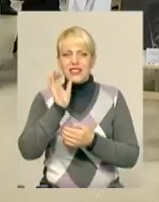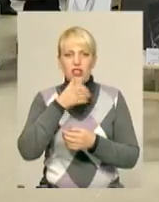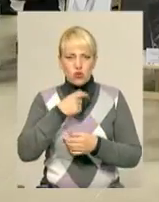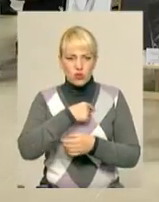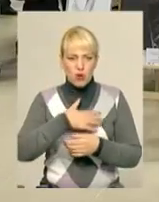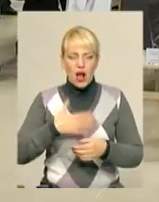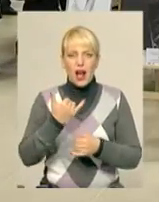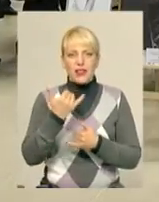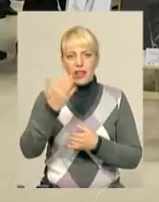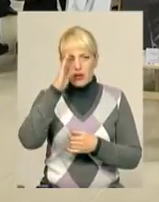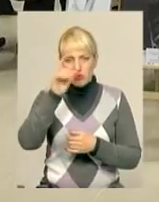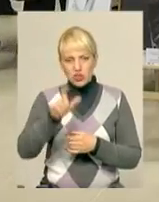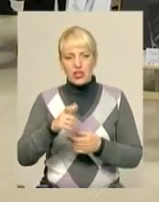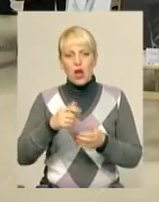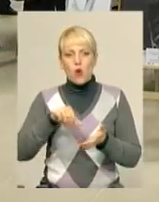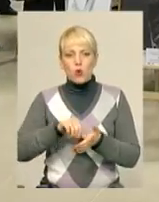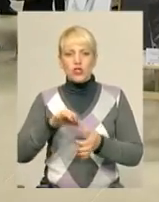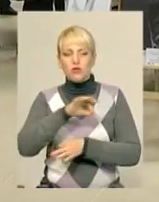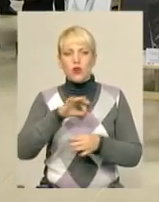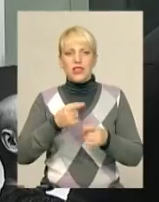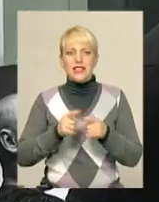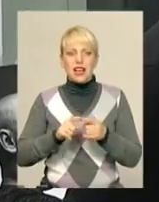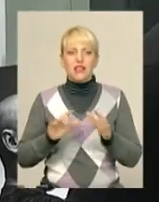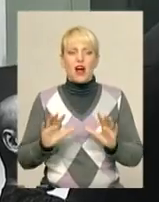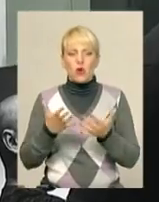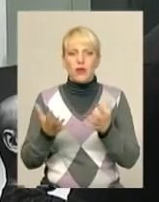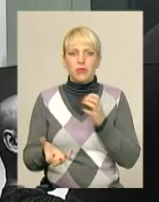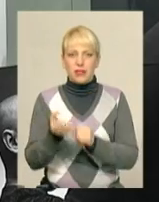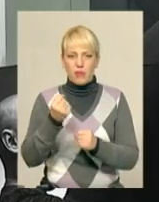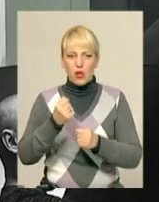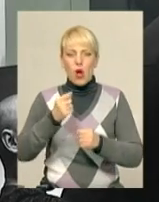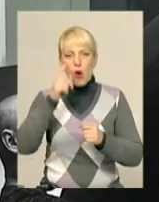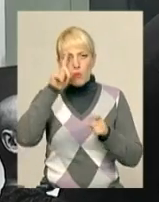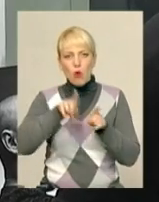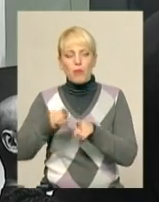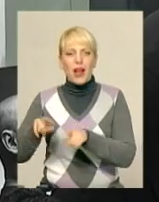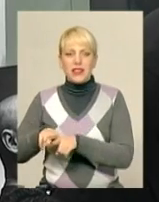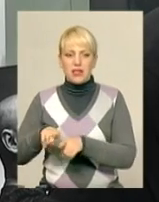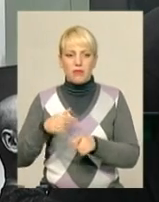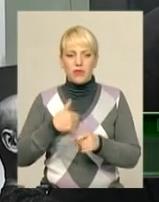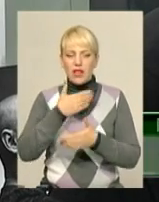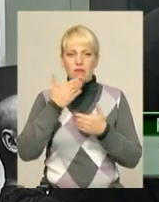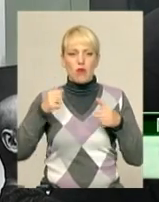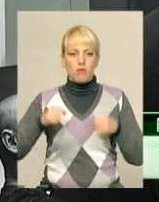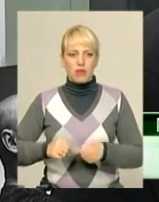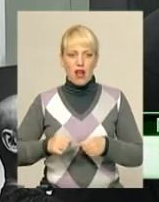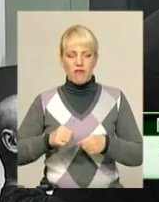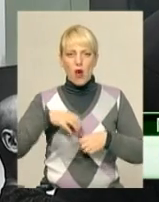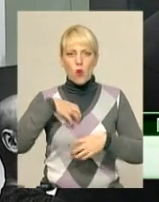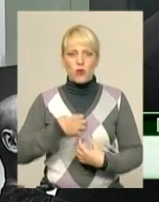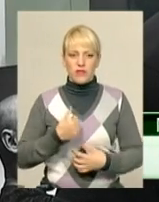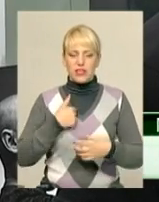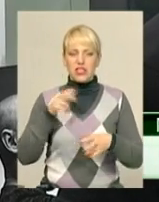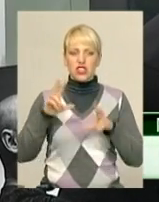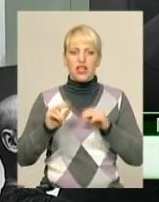Для нього участь у проєкті – ще одна нагода підтримати побратимів. Я не маю права внуватися. Я, допустим, вважаю, що якимось